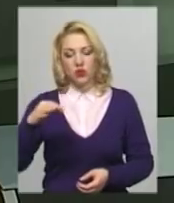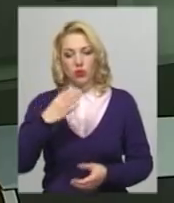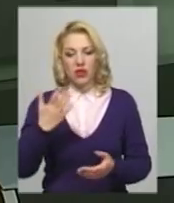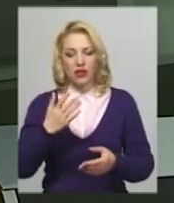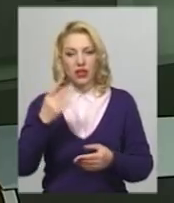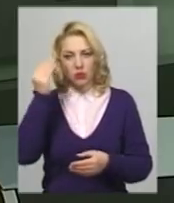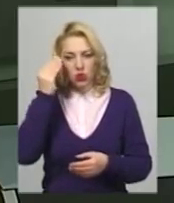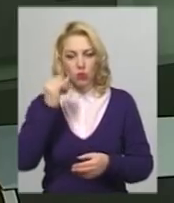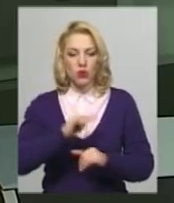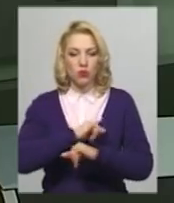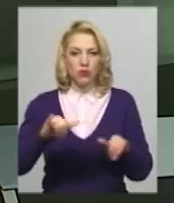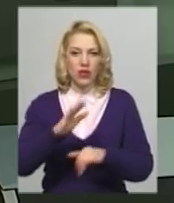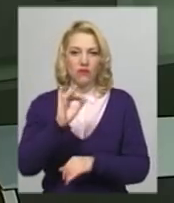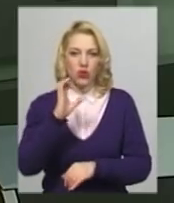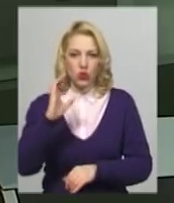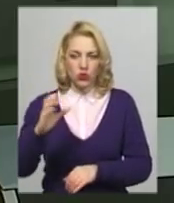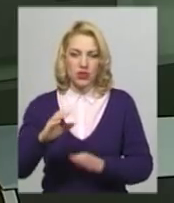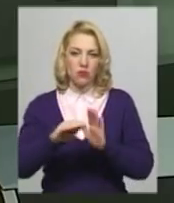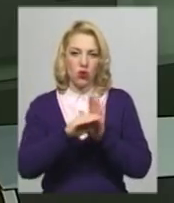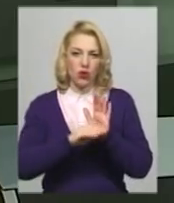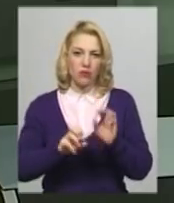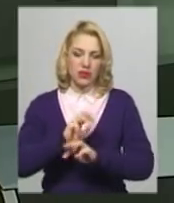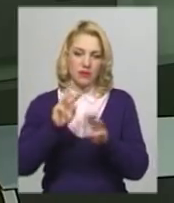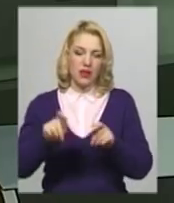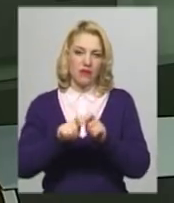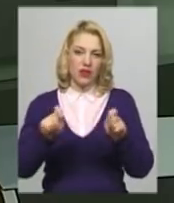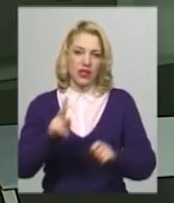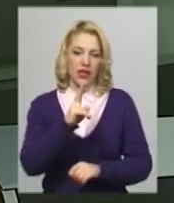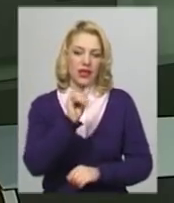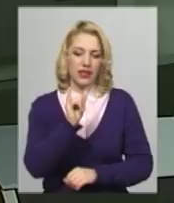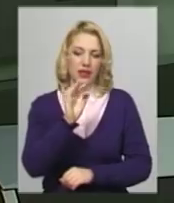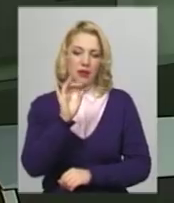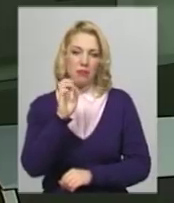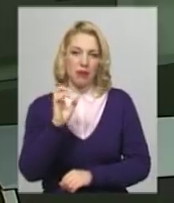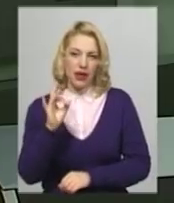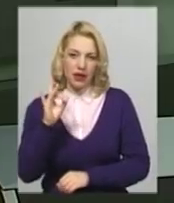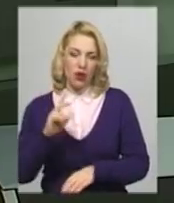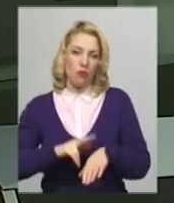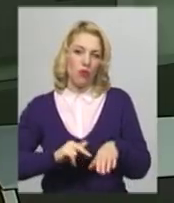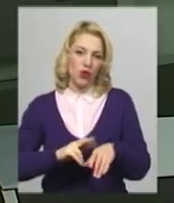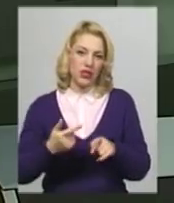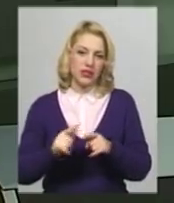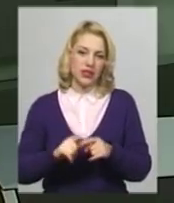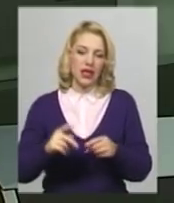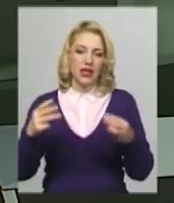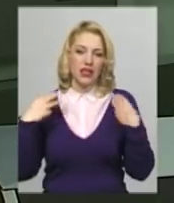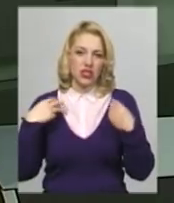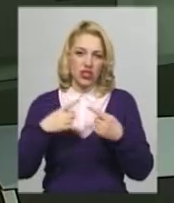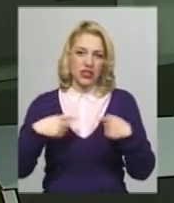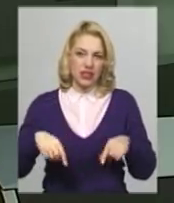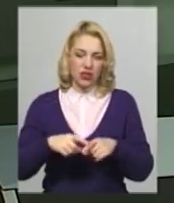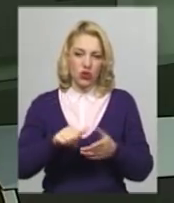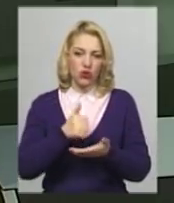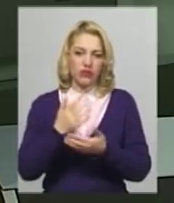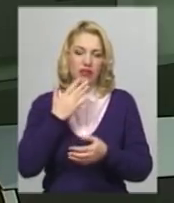інтернеті вірусного програмного забезпечення, викрила кіберполіція. Інна Глега, начальник сектору комунікації Головного управління Нацполіції в